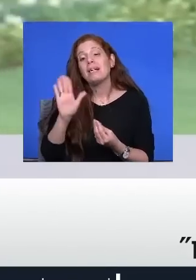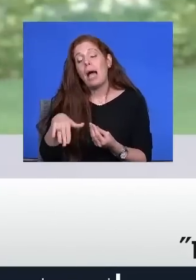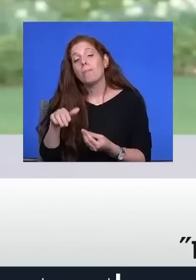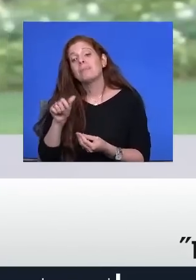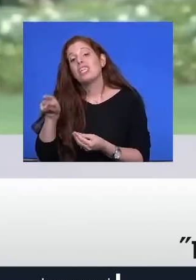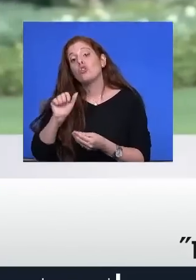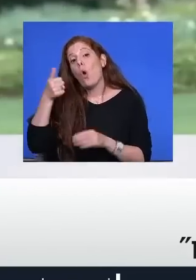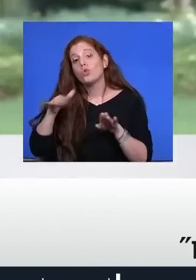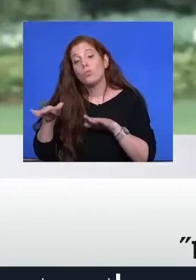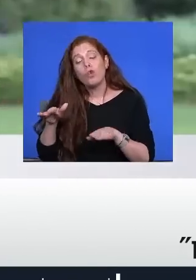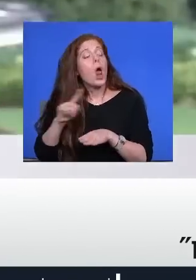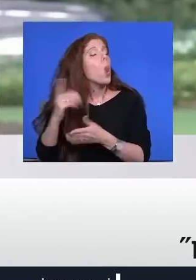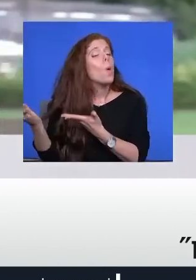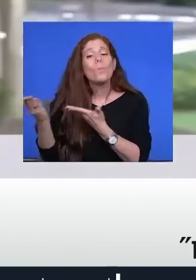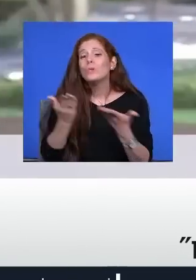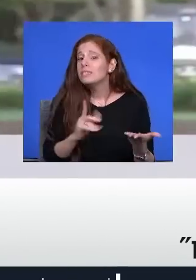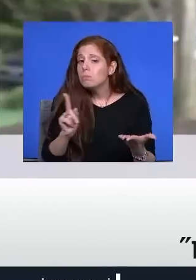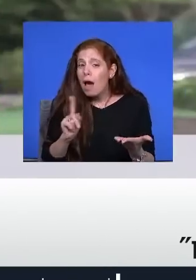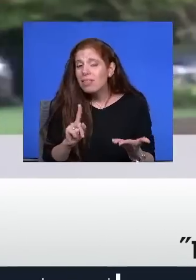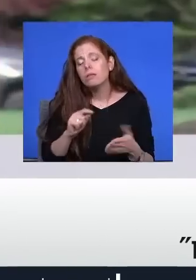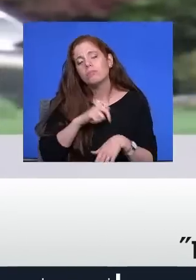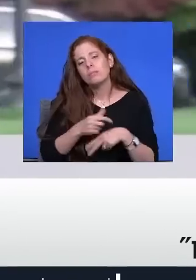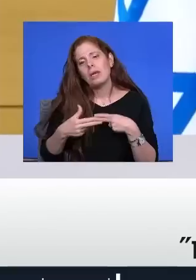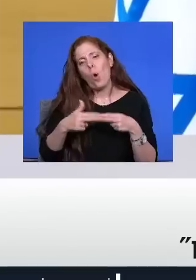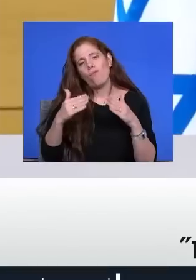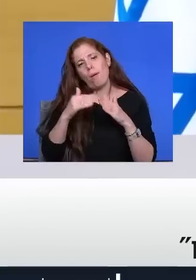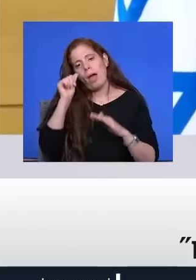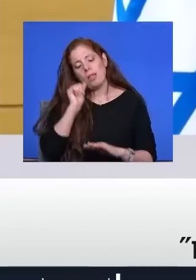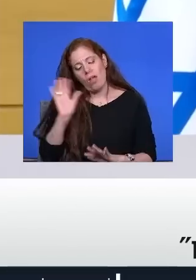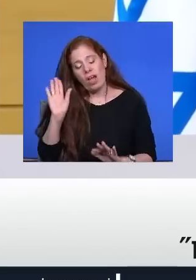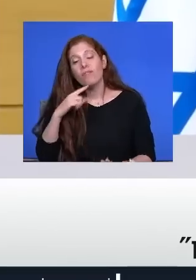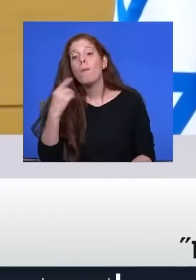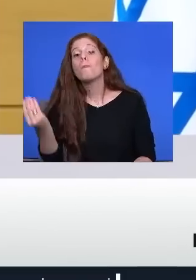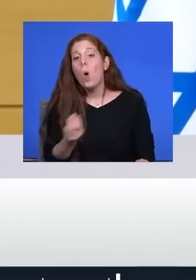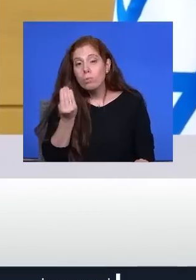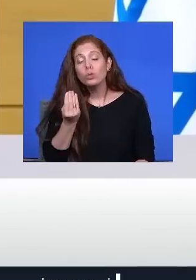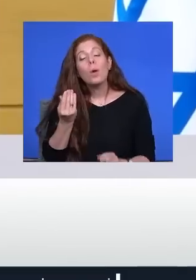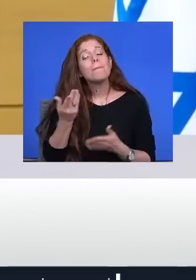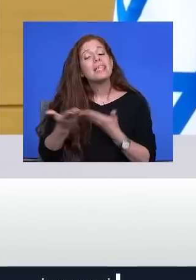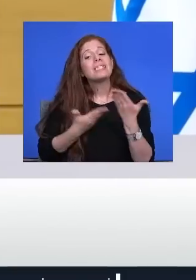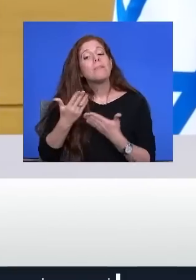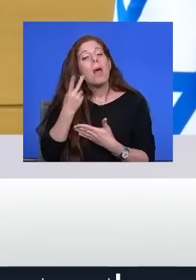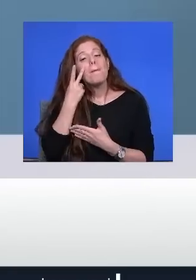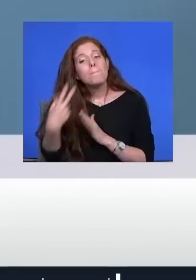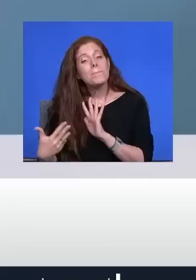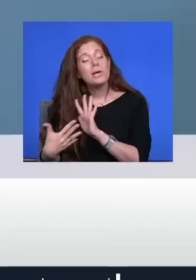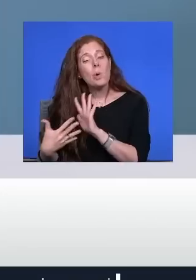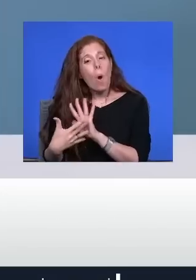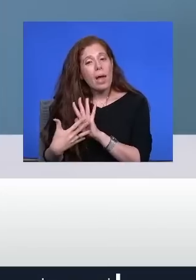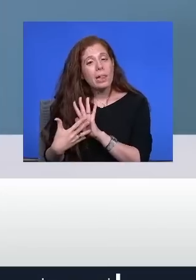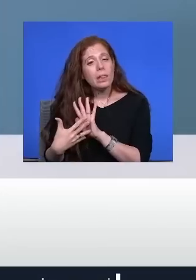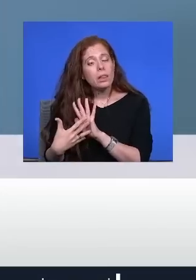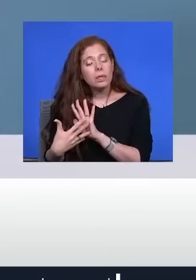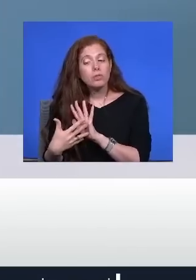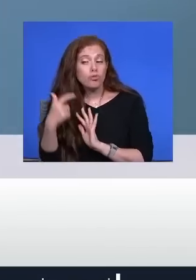לא מוזמן בעת הקרובה אל הבית הלבן, והם אומרים עוד משהו אמריקנים. הם מתייחסים לביקורת שנשמעת בקרב